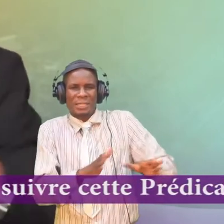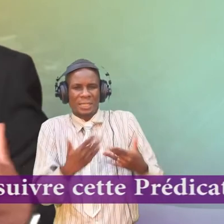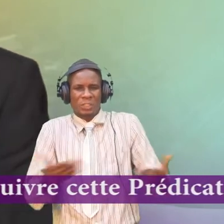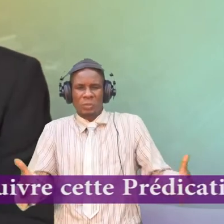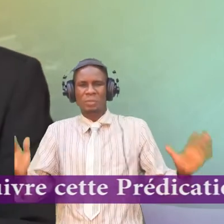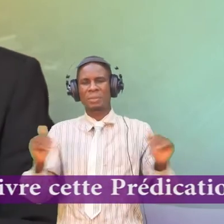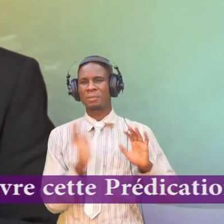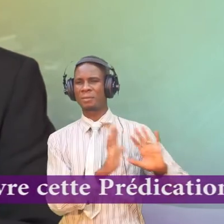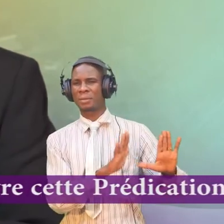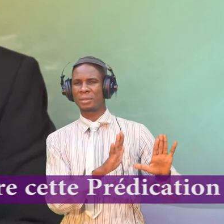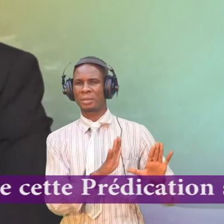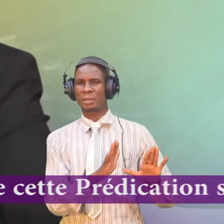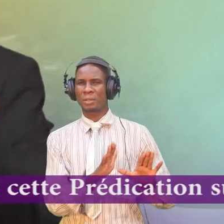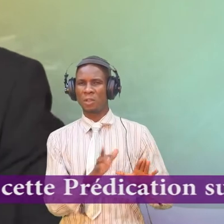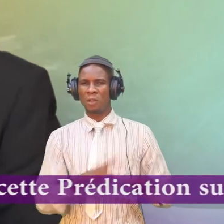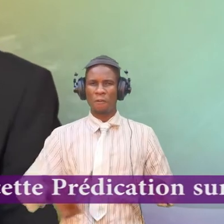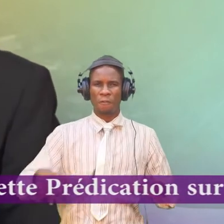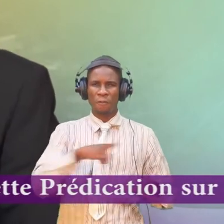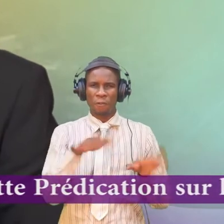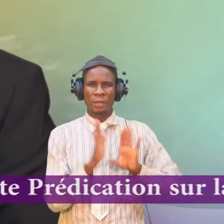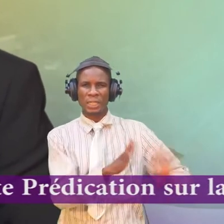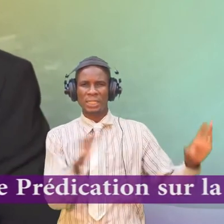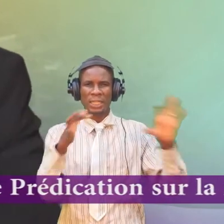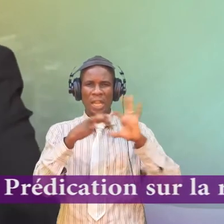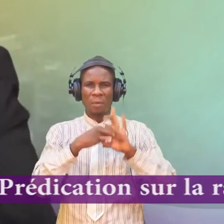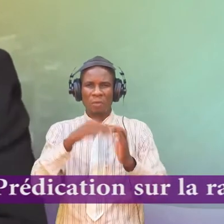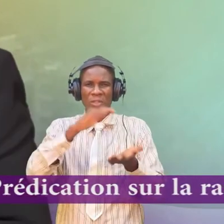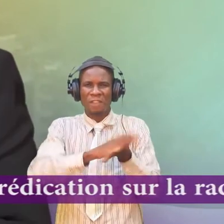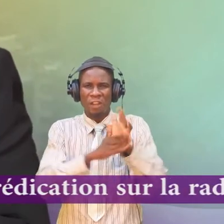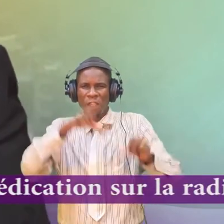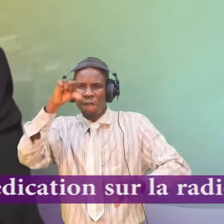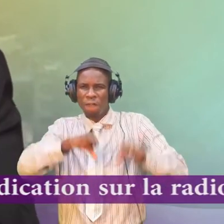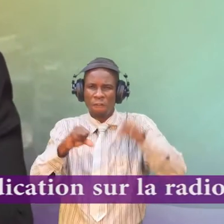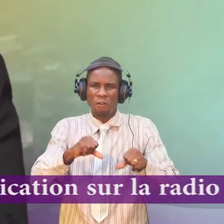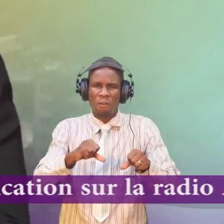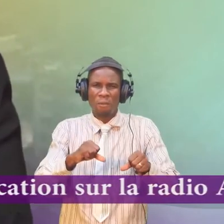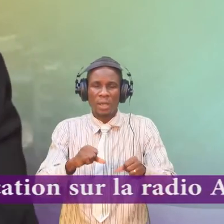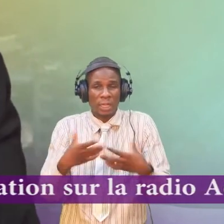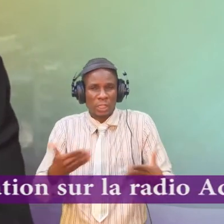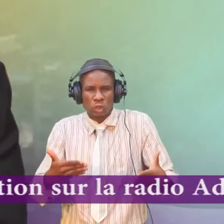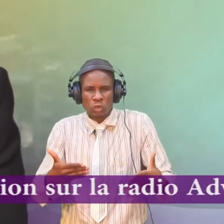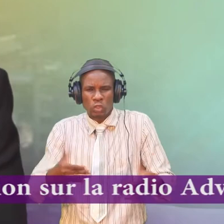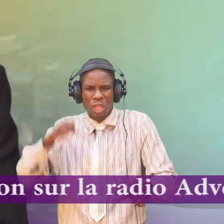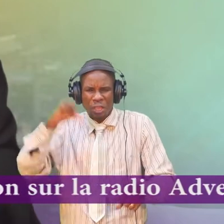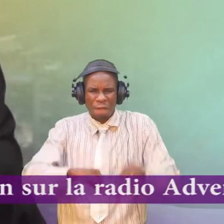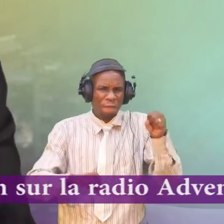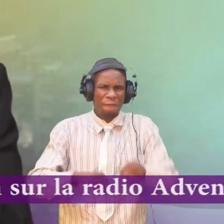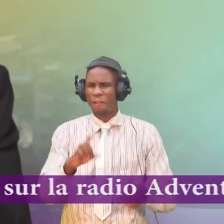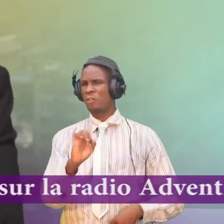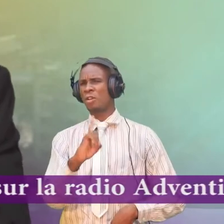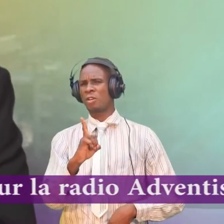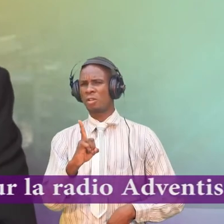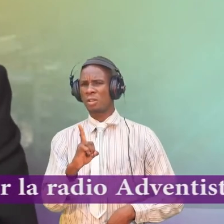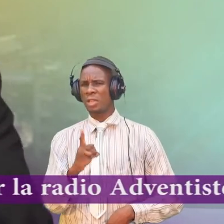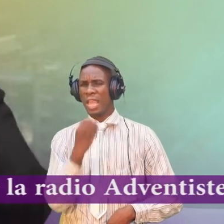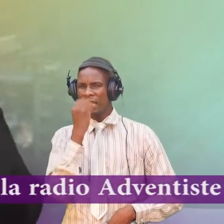Unajua kuna mara nyingi usijali kila kipengele, mambo madogo madogo yote unaandika kwenye vitabu, unaweza kudharau mambo